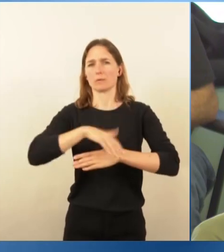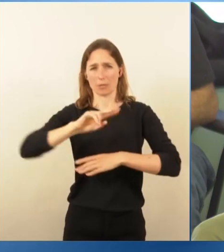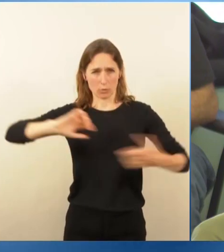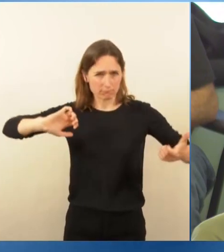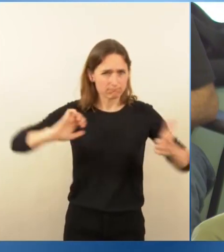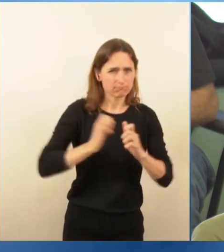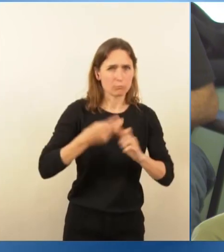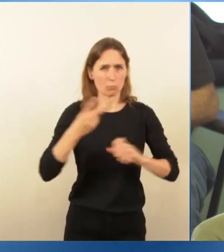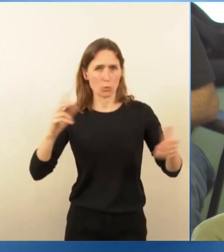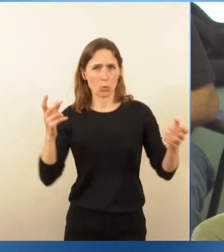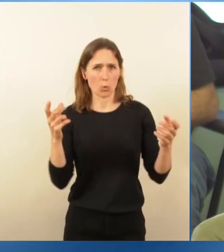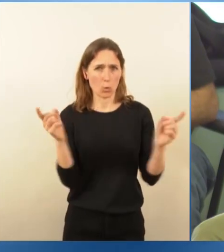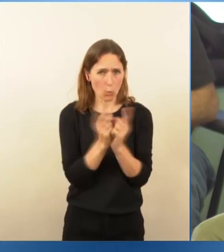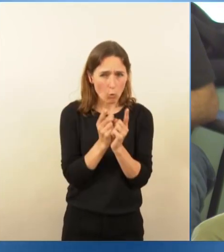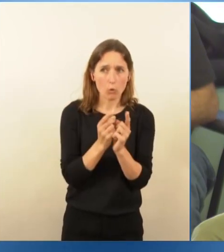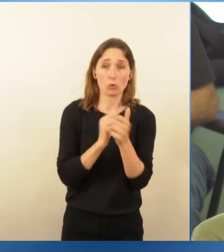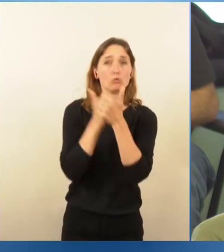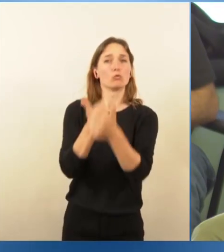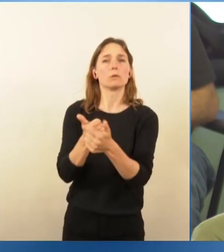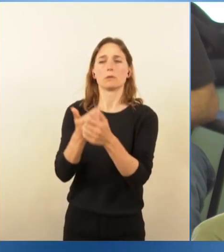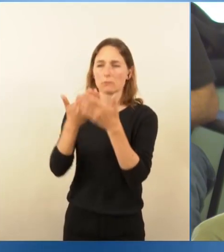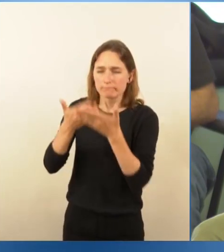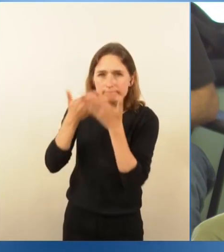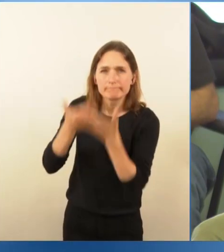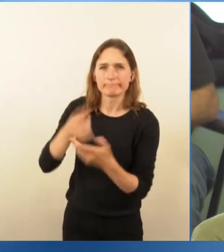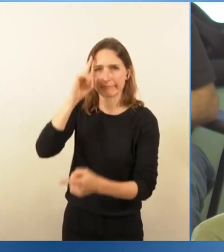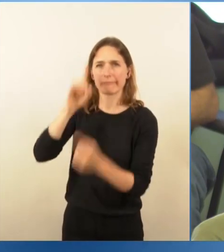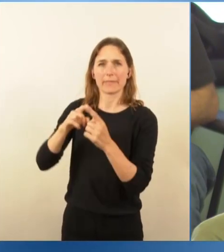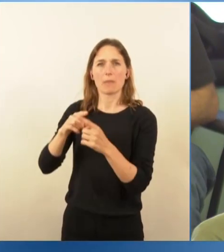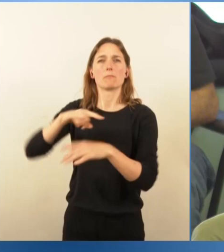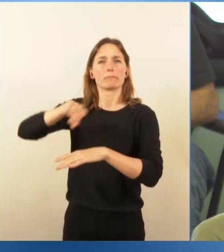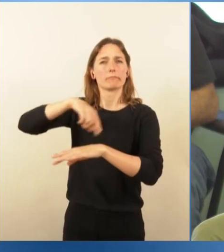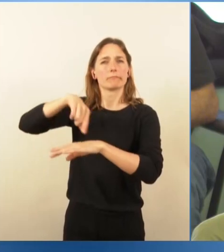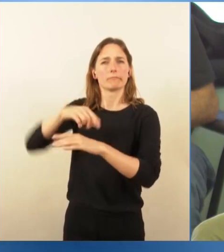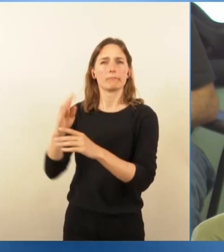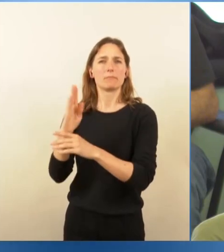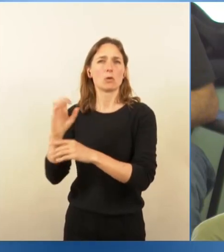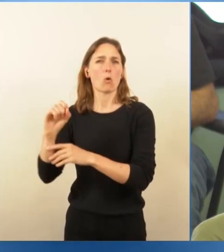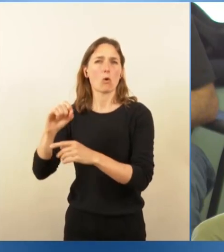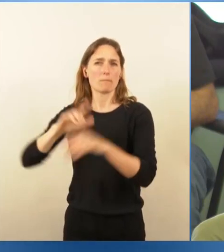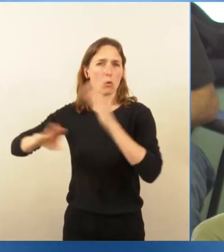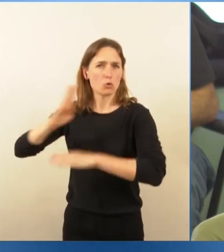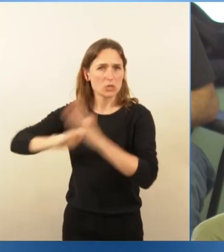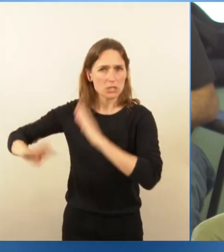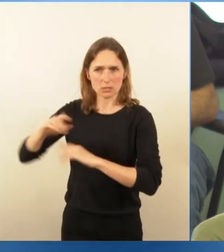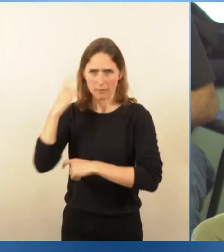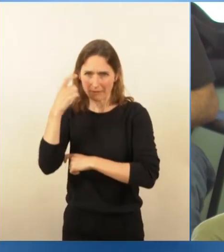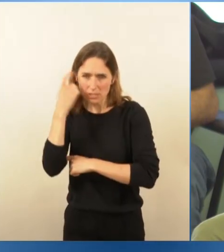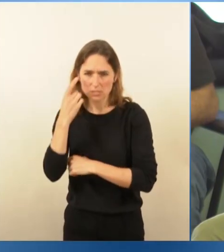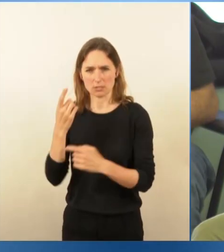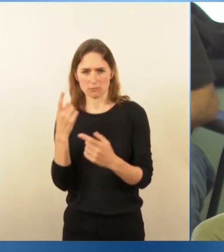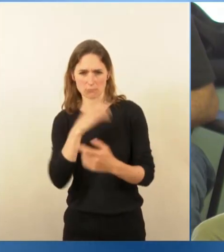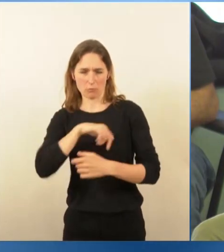de recherche en matière de chronobiologie et en libérant avec ces nouveaux rythmes scolaires du temps pour des activités